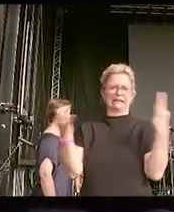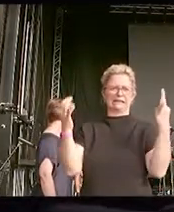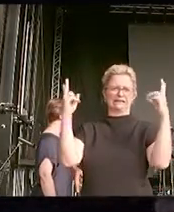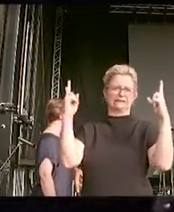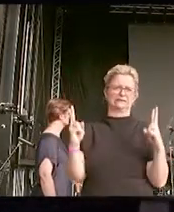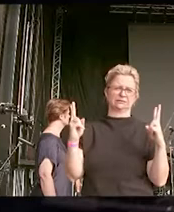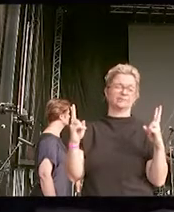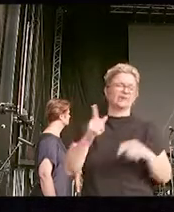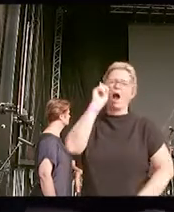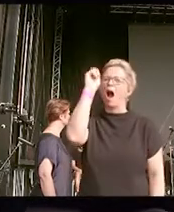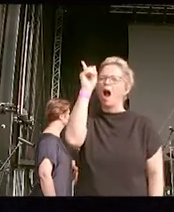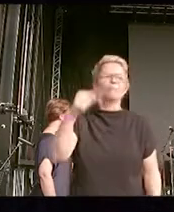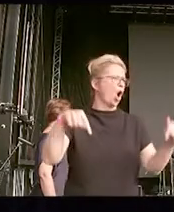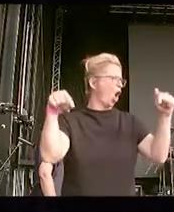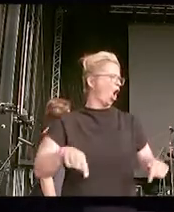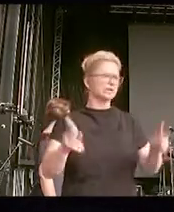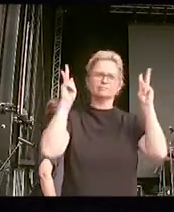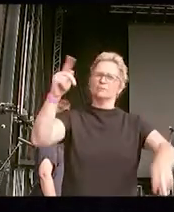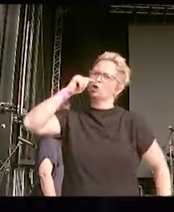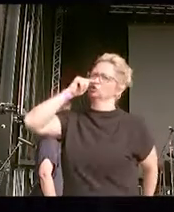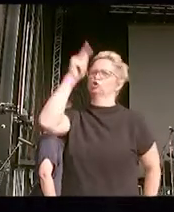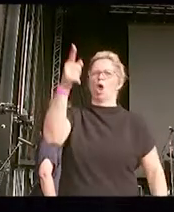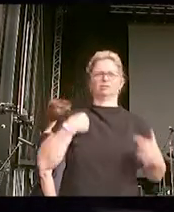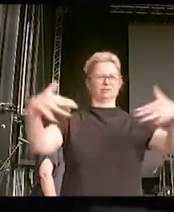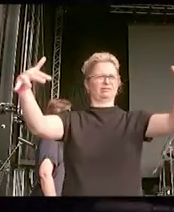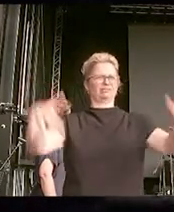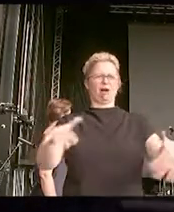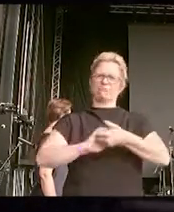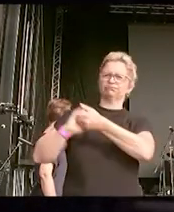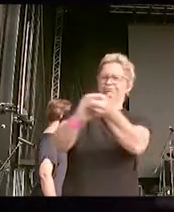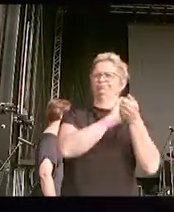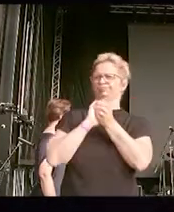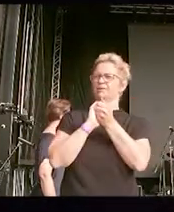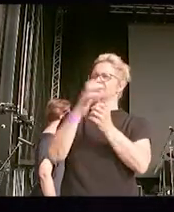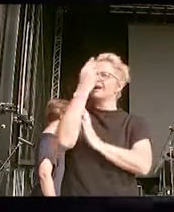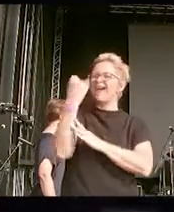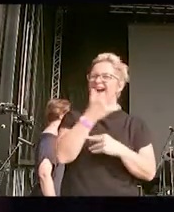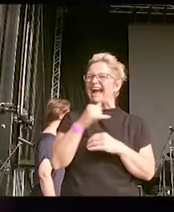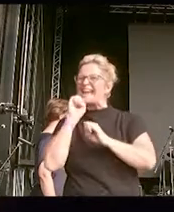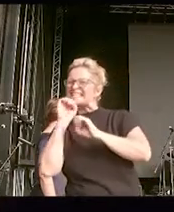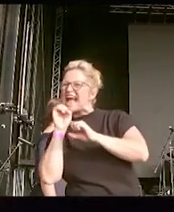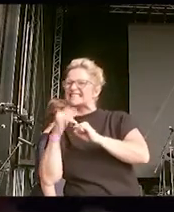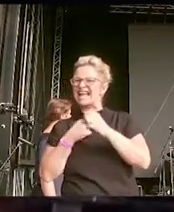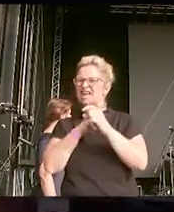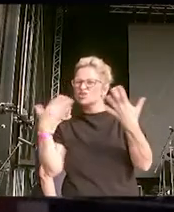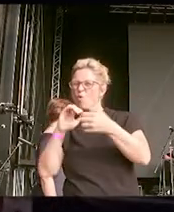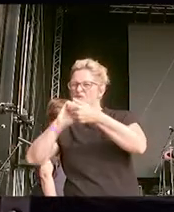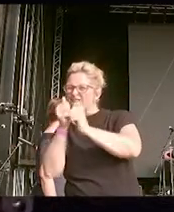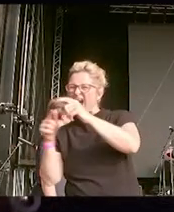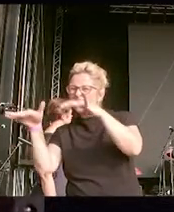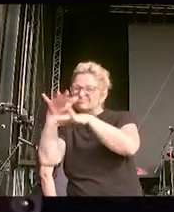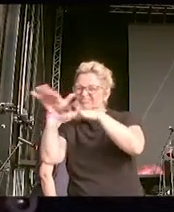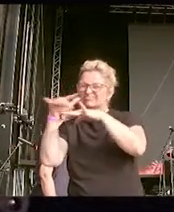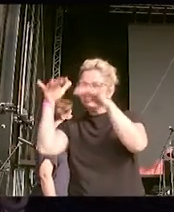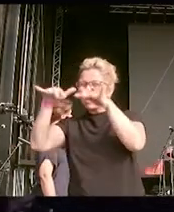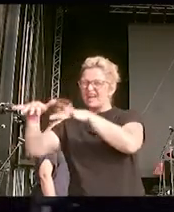stolz darauf, mit euch allen hier zu sein, um mit allen, die zum Ziel rechter Hetze und Gewalt geworden sind und mit Menschen,